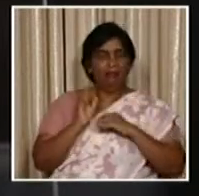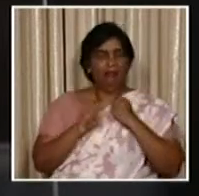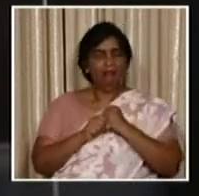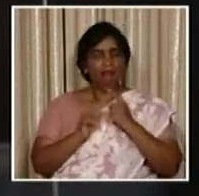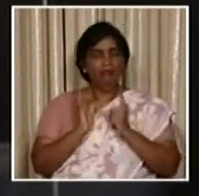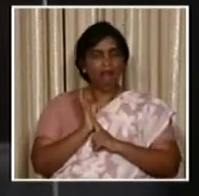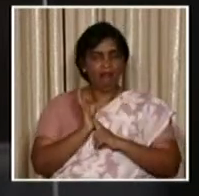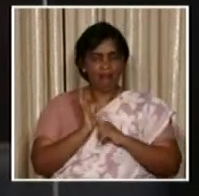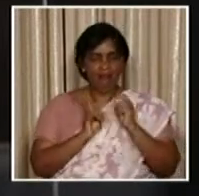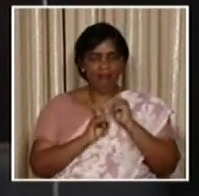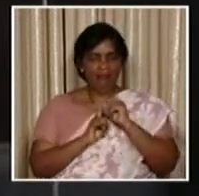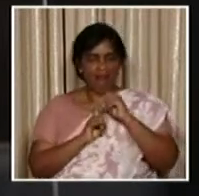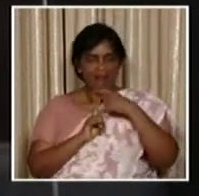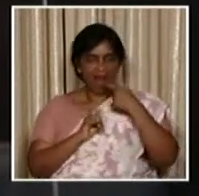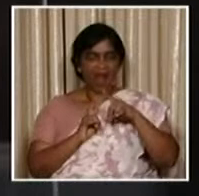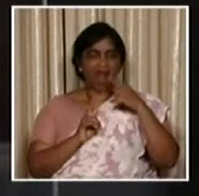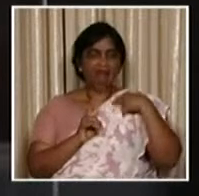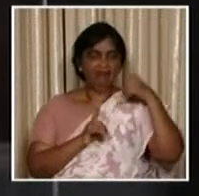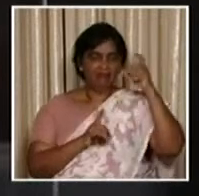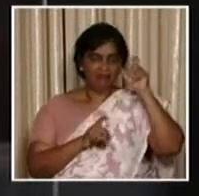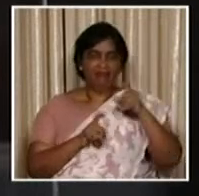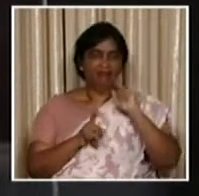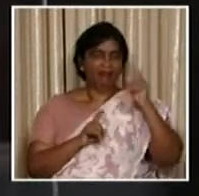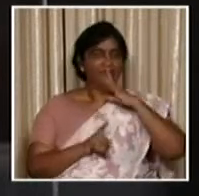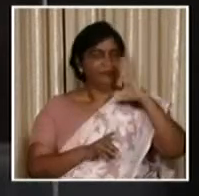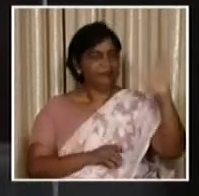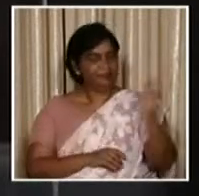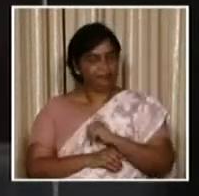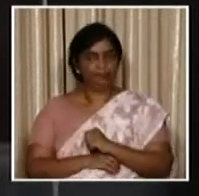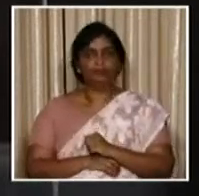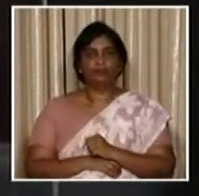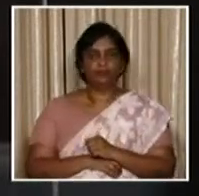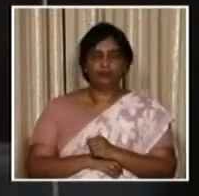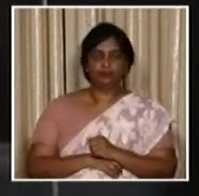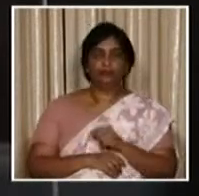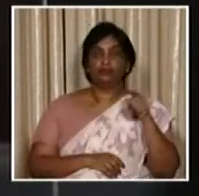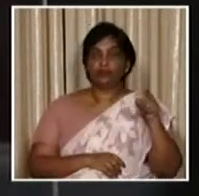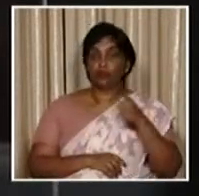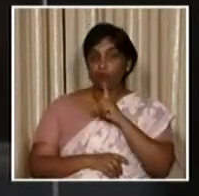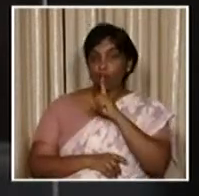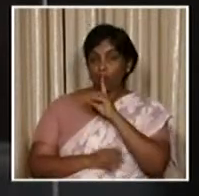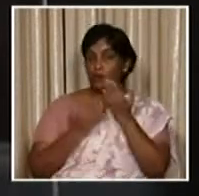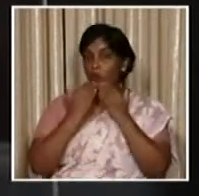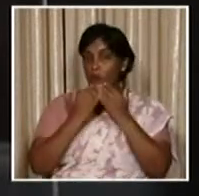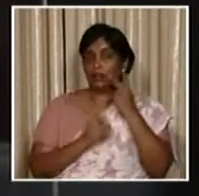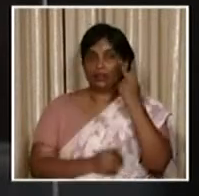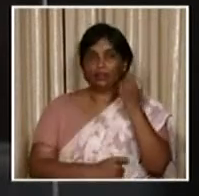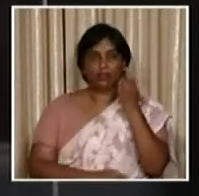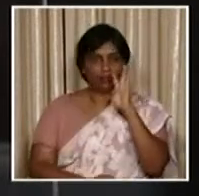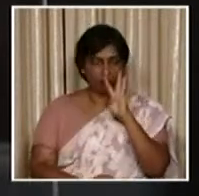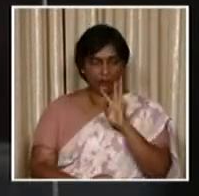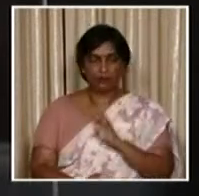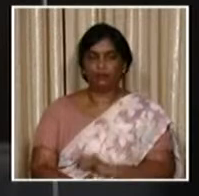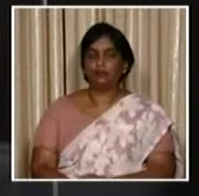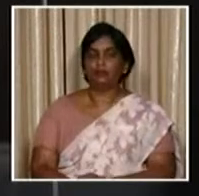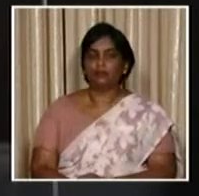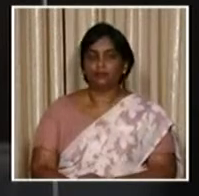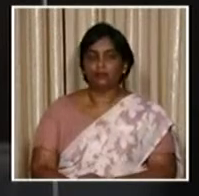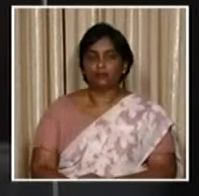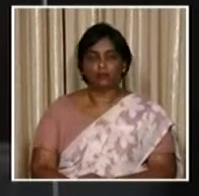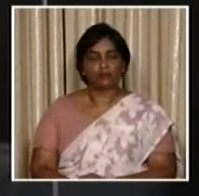Lal Perera saharan ohuge karyalayata gennala ohuta avada karala tiyena 2014 di.